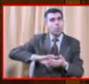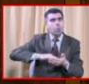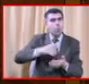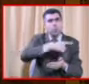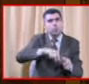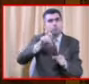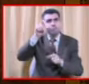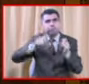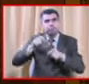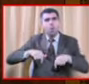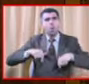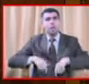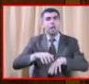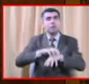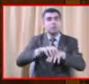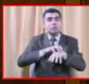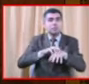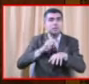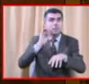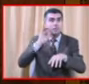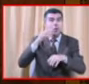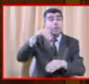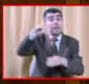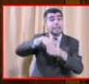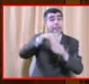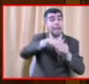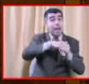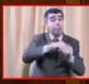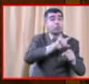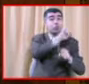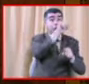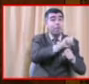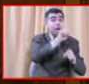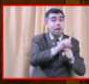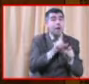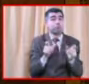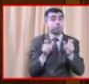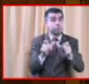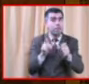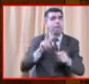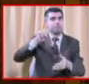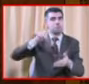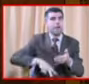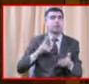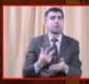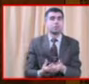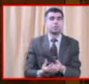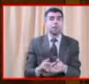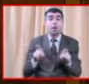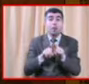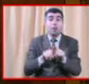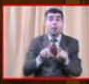والسلطة المحلية، وما نساوش السادة المنتخبين كذلك اللي كانوا مجندين في هذه المناسبة. فهاد الفرق ديال